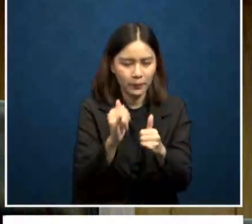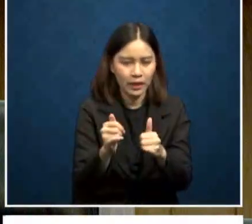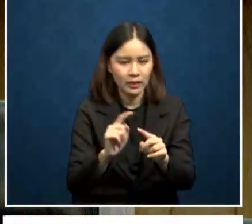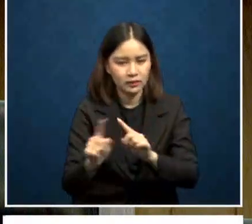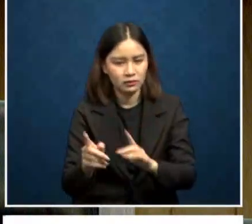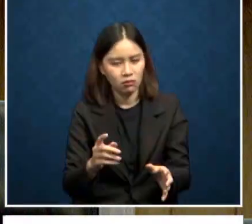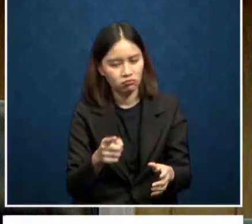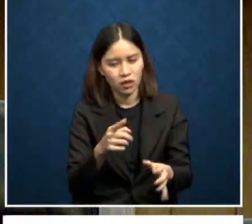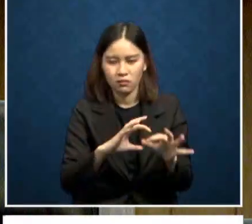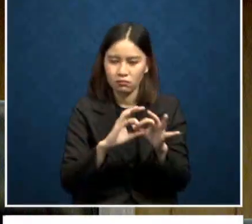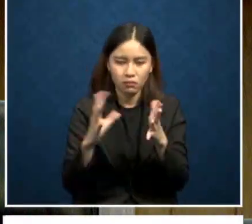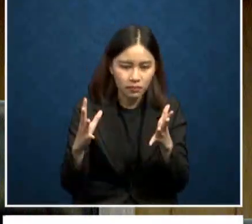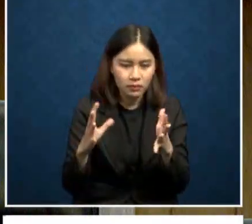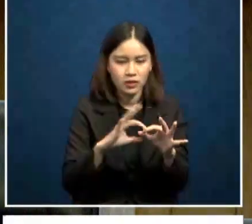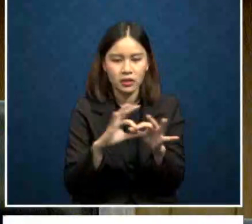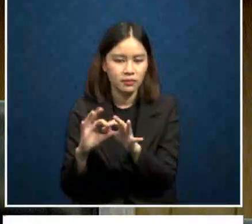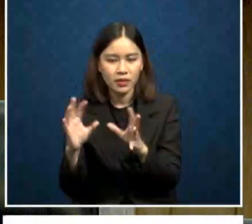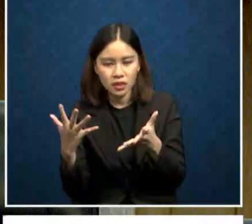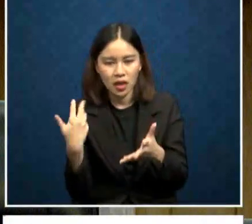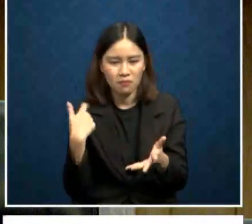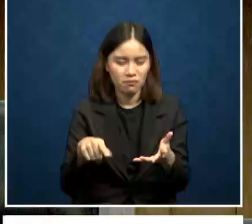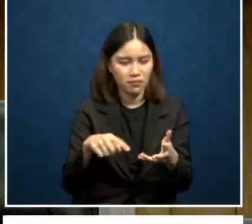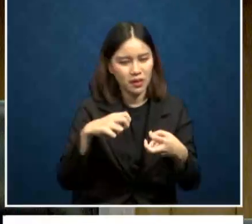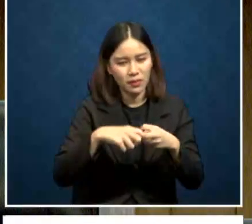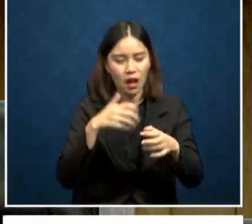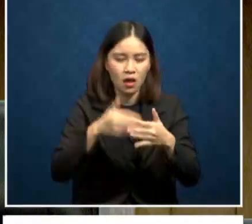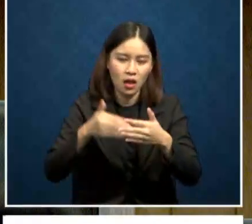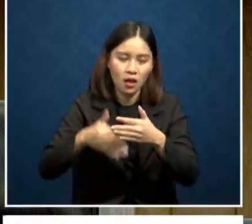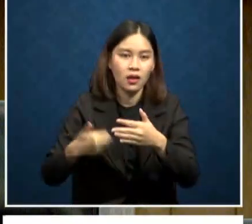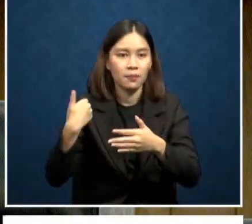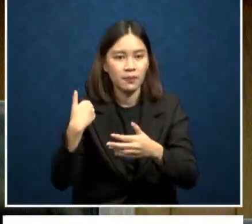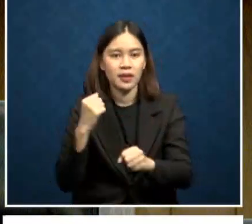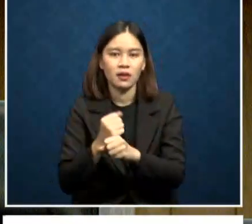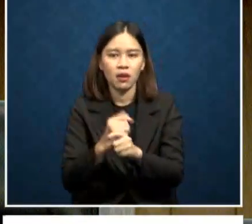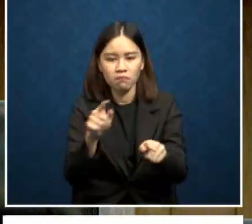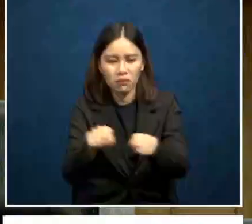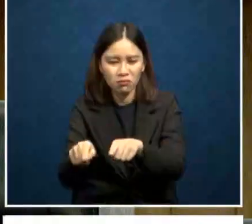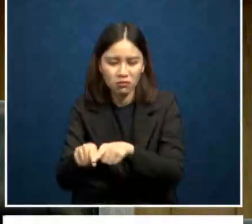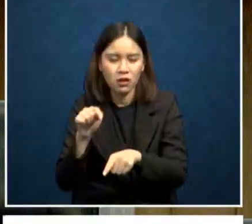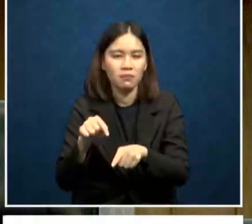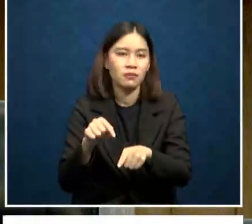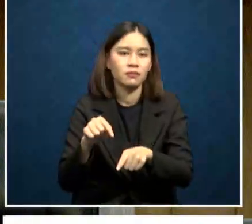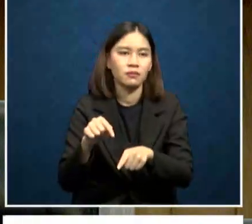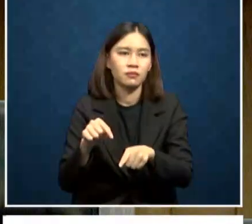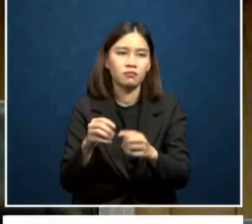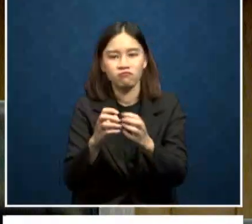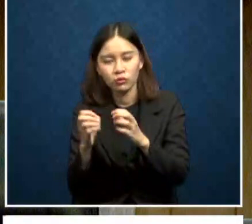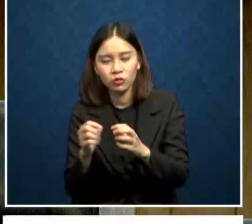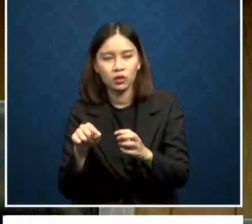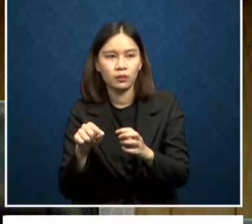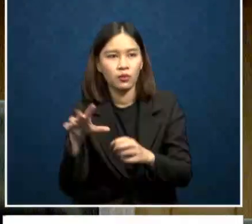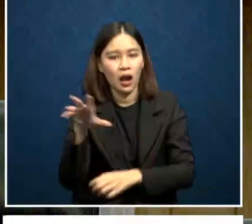ความไม่เชื่อมต่อมีช่องว่างบ้างมีรอยทับซ้อนกันบ้างหรืออะไรมากมายแล้วไม่สามารถนำ